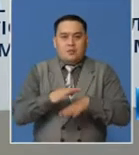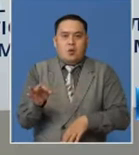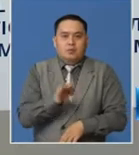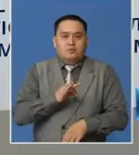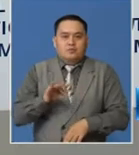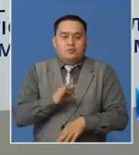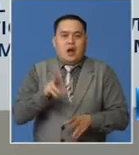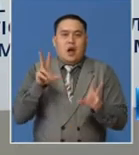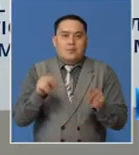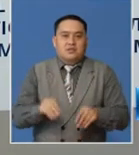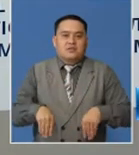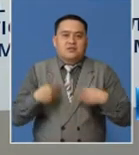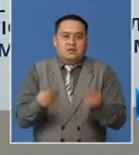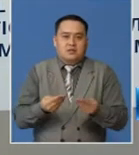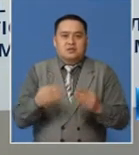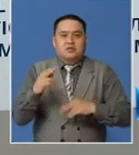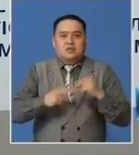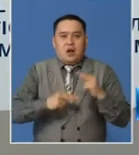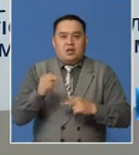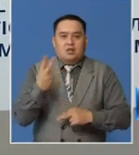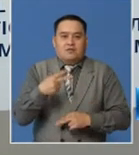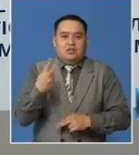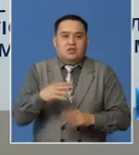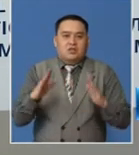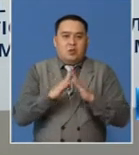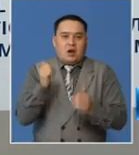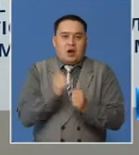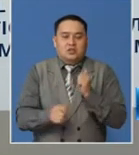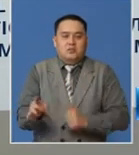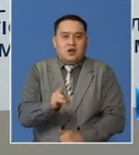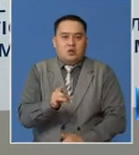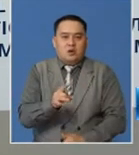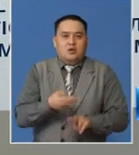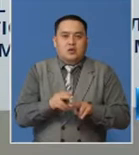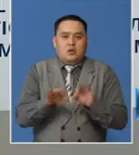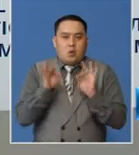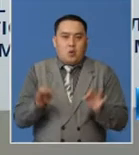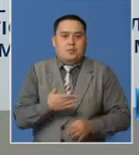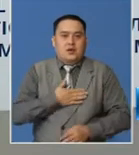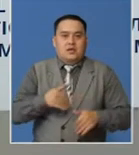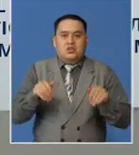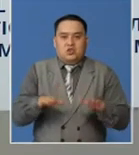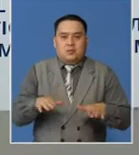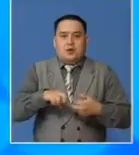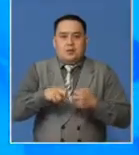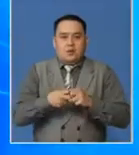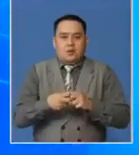Амандык Баталов обещал выделить средства на строительство 20 домов в каждом районе. Таким образом мы решим проблему».